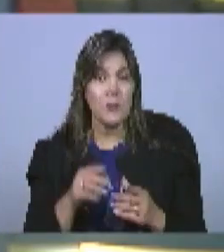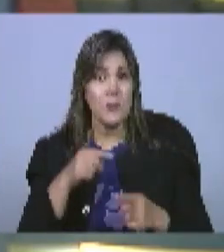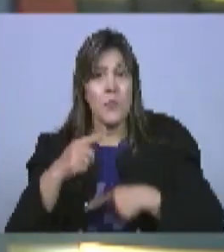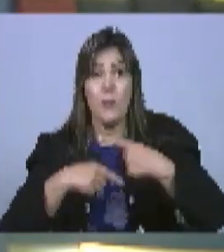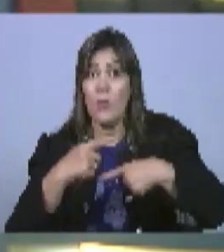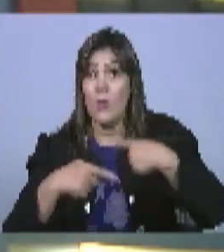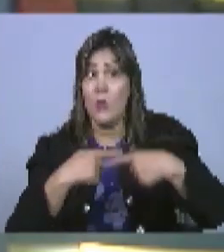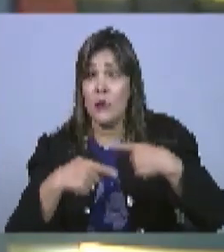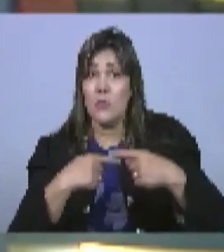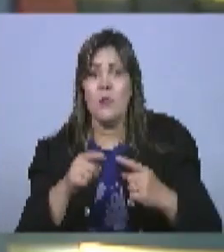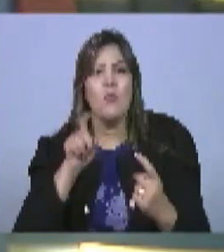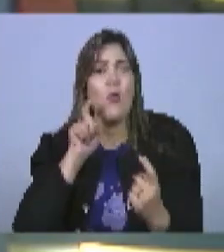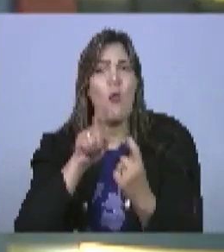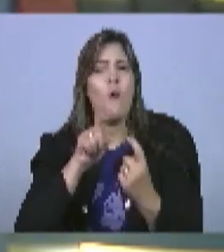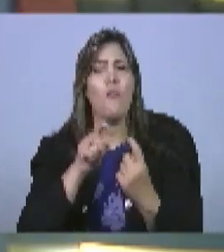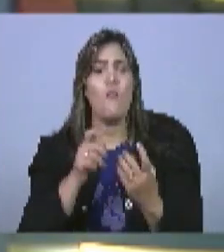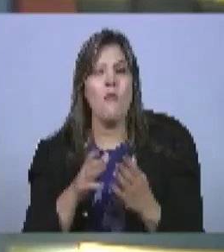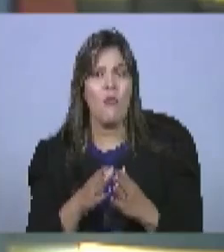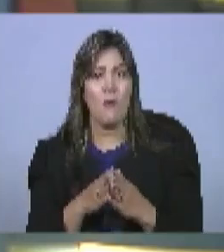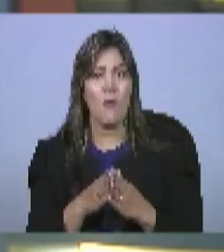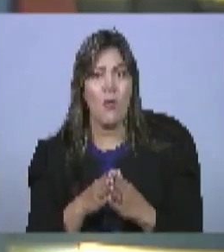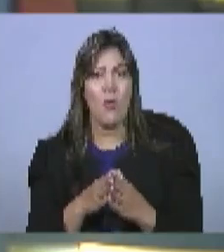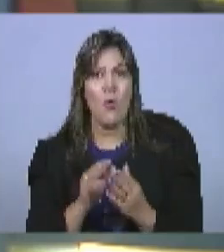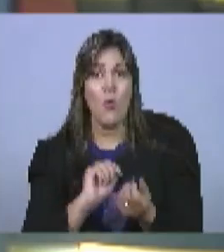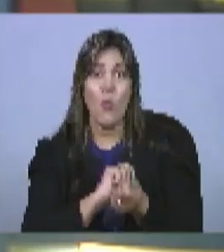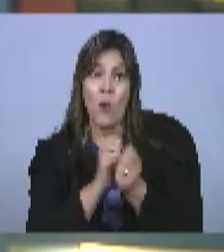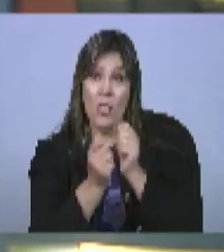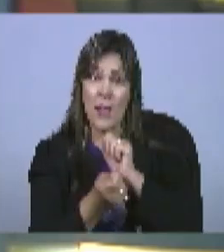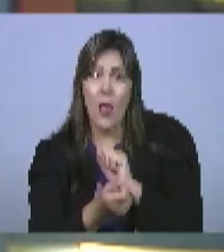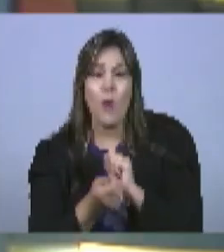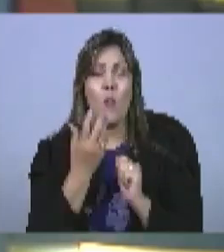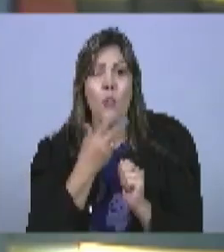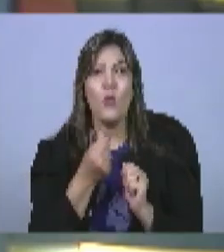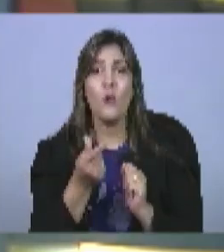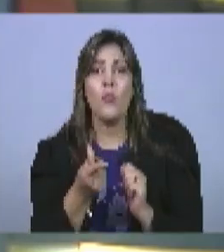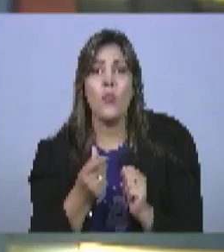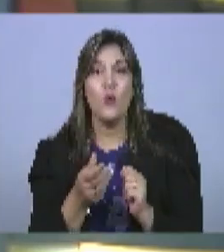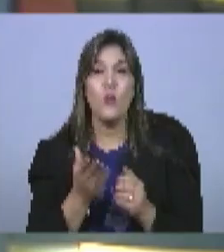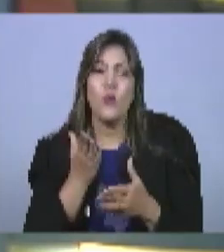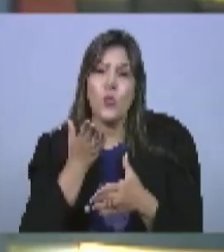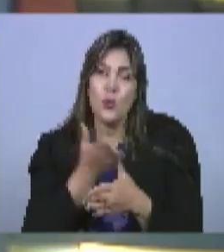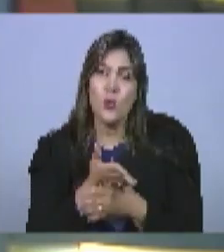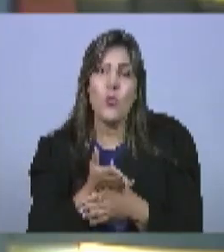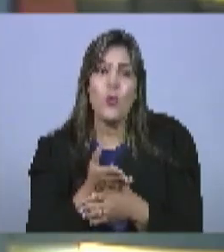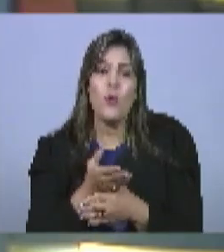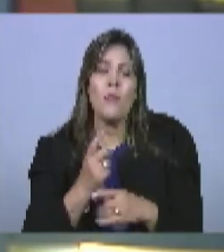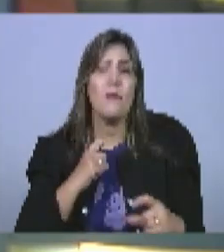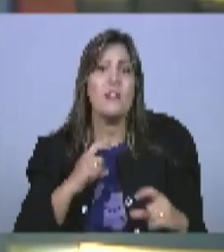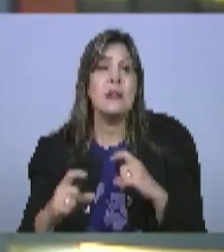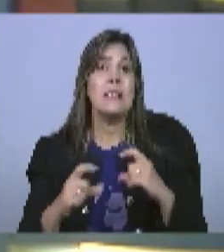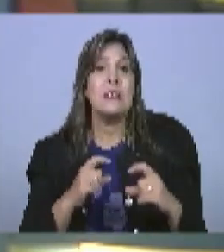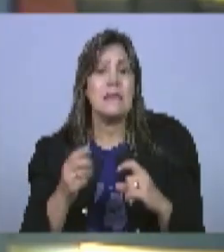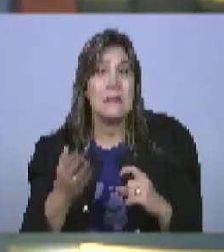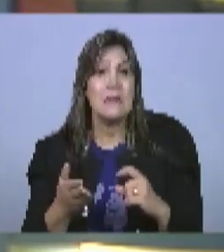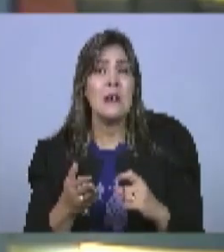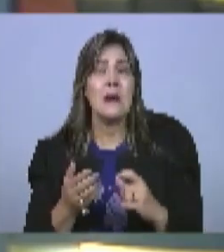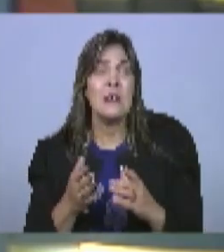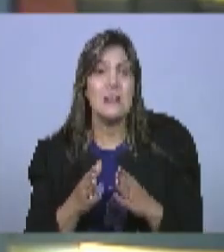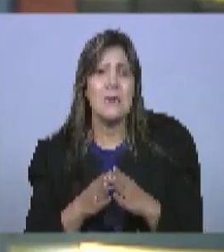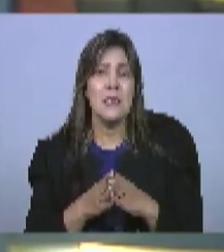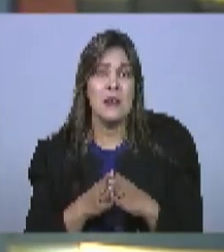استمرار العنف وتحوله نوعيا والدخول في سياسات او